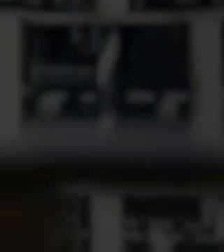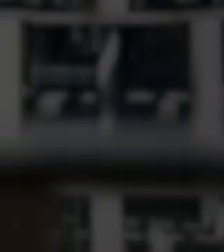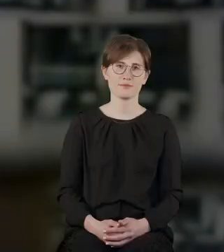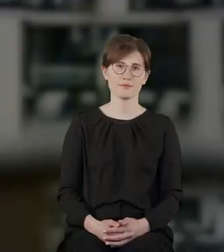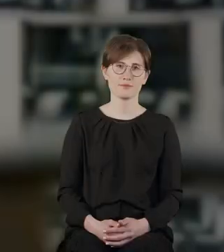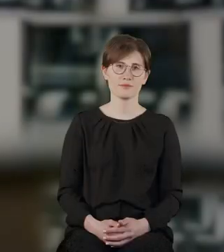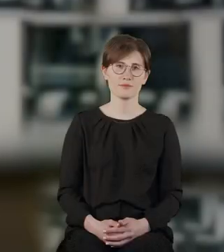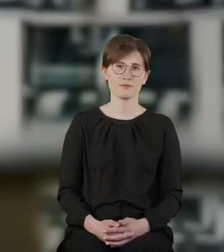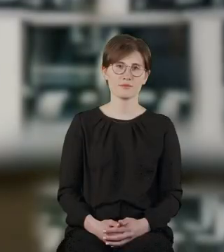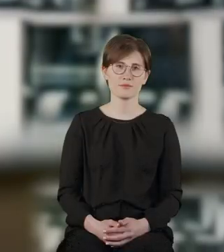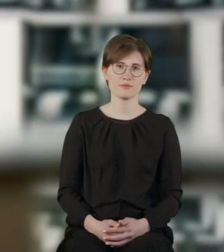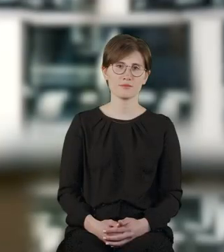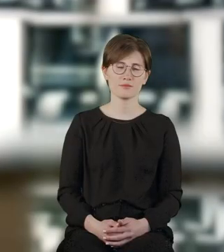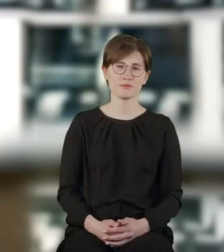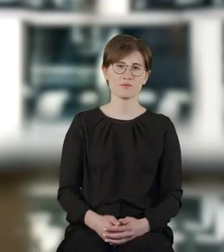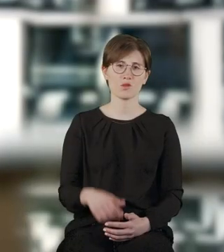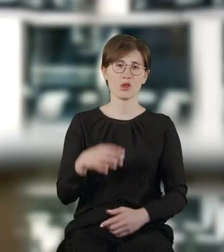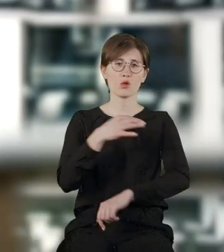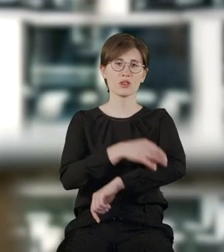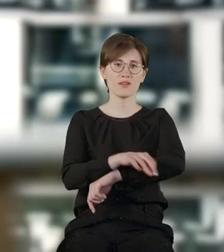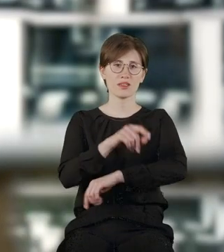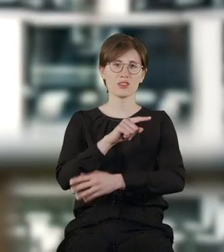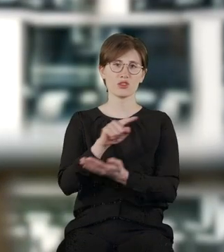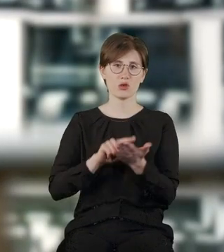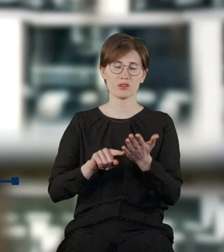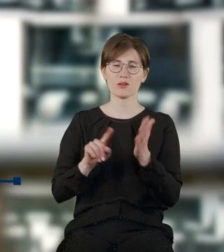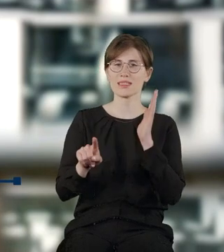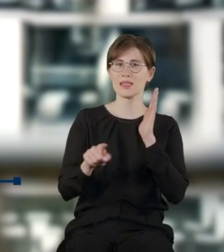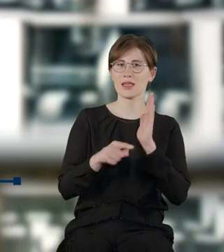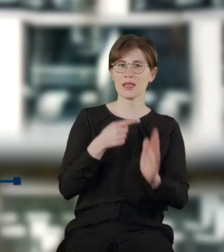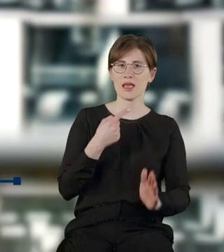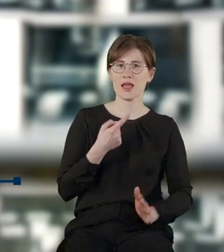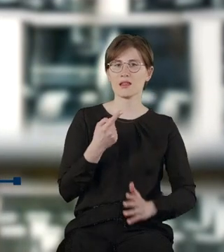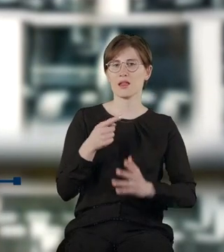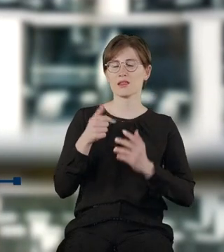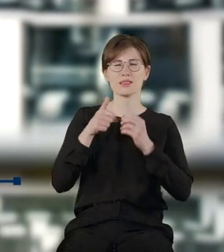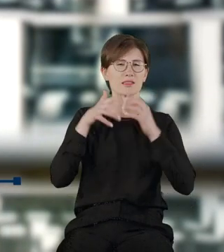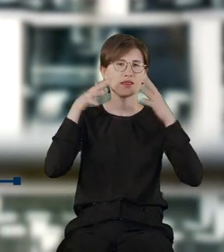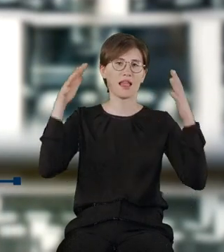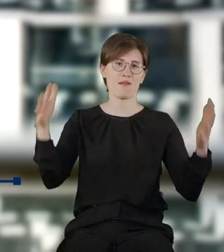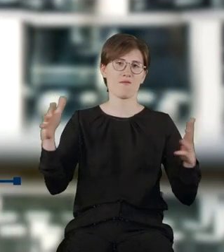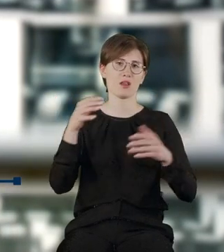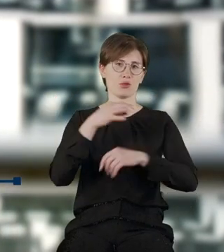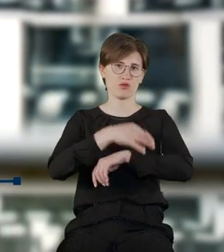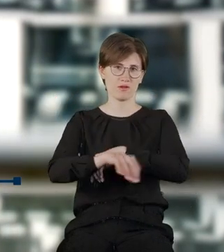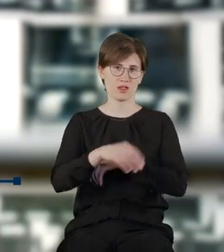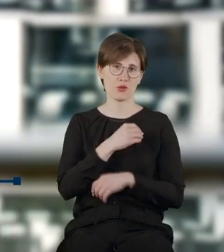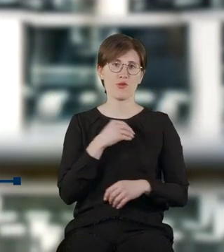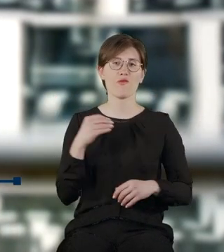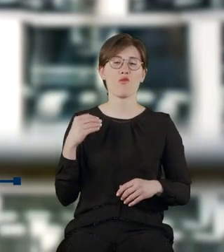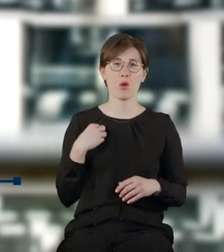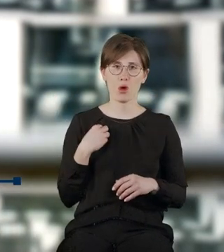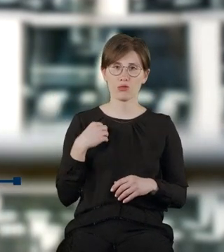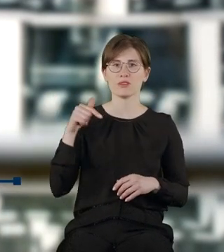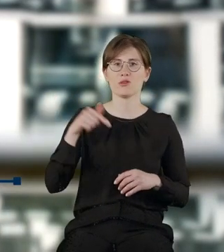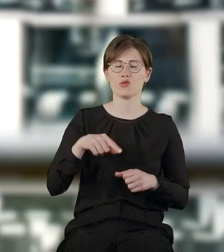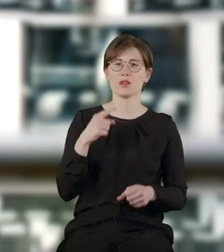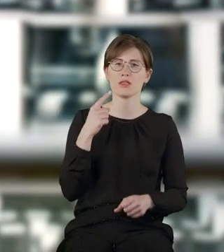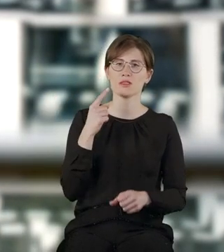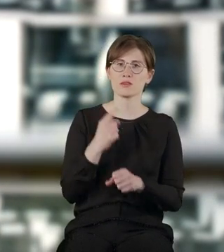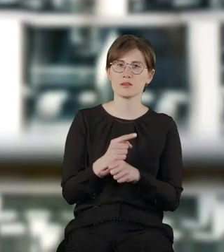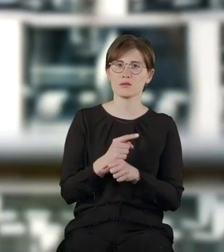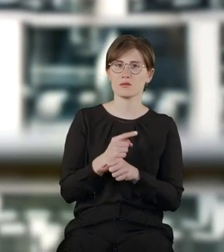The University of Silesia is one of the few large universities in Poland that decided on